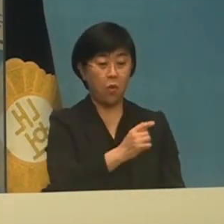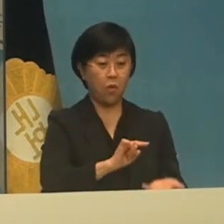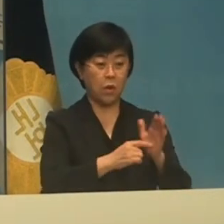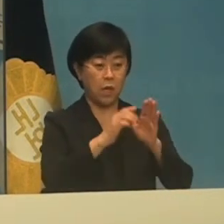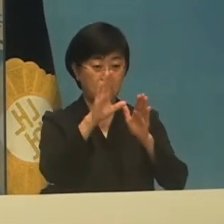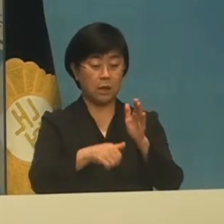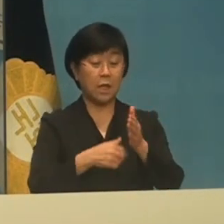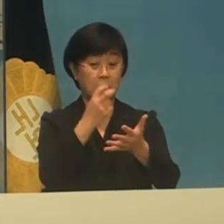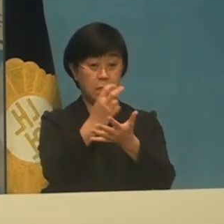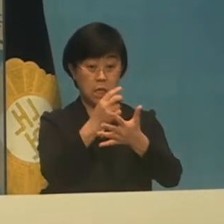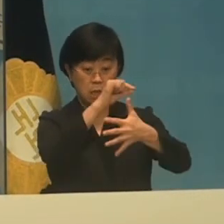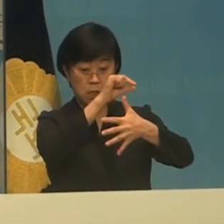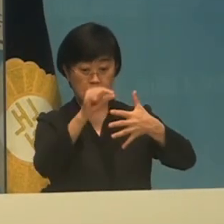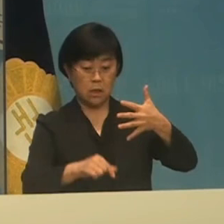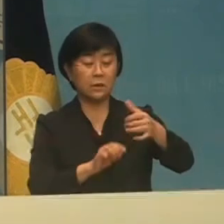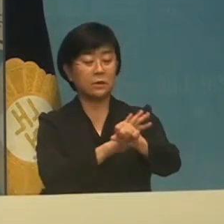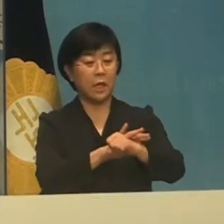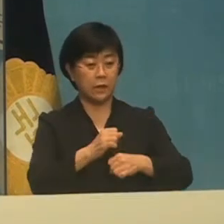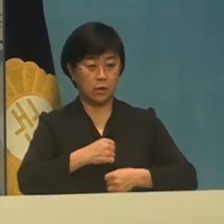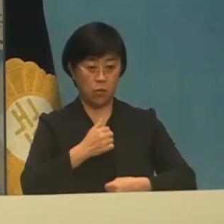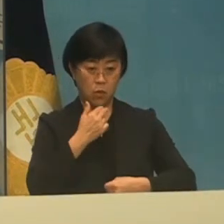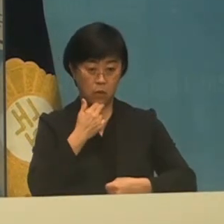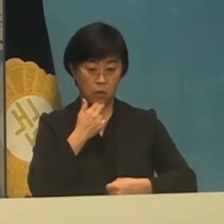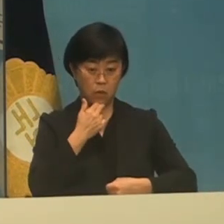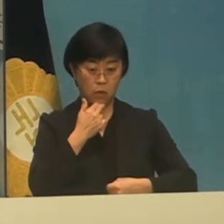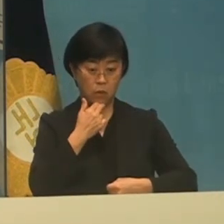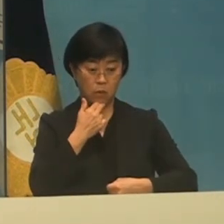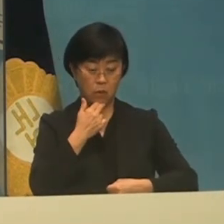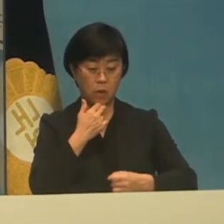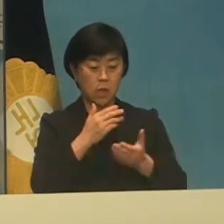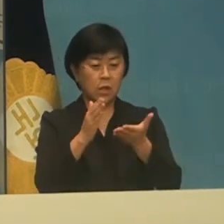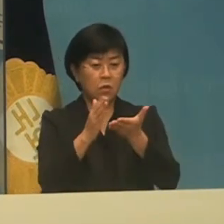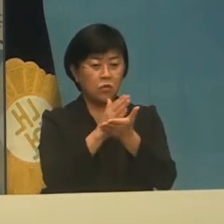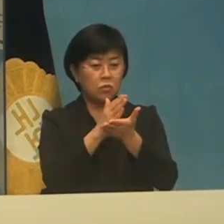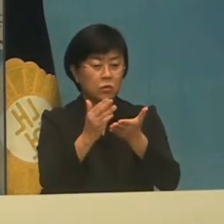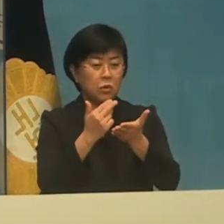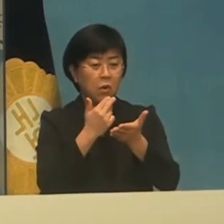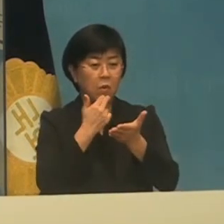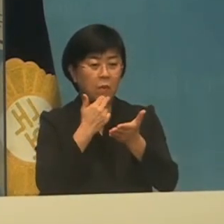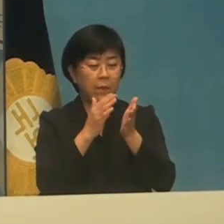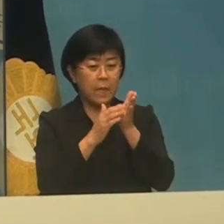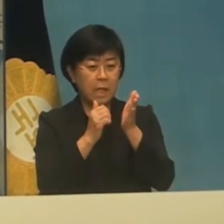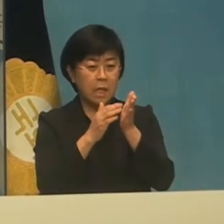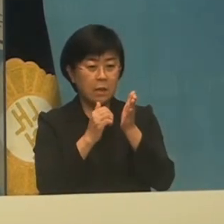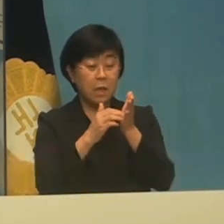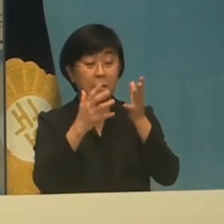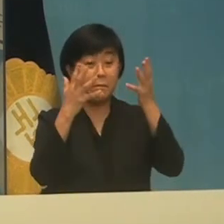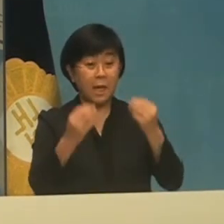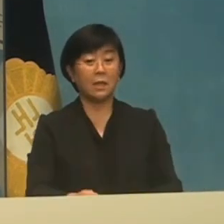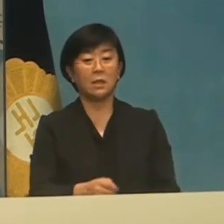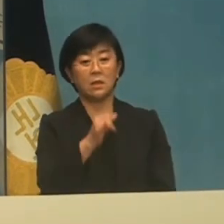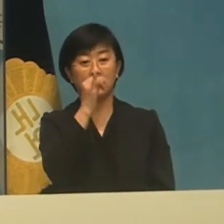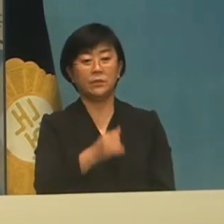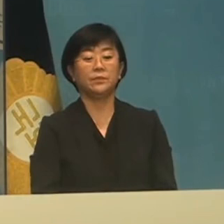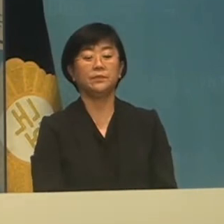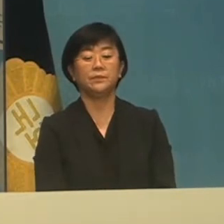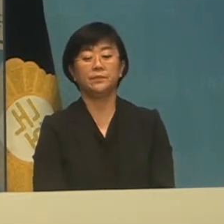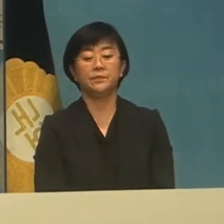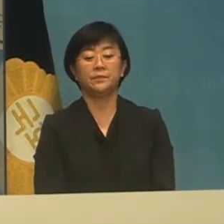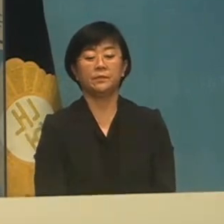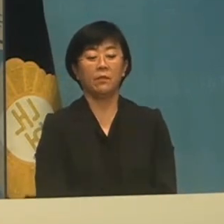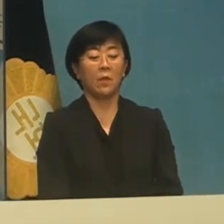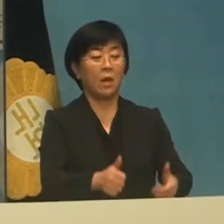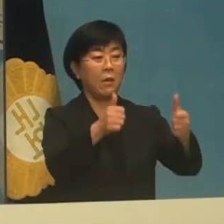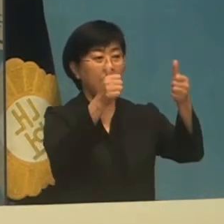이 지침조차 제대로 지키지 않아서 무분별한 비공개가 남발되고 있습니다.